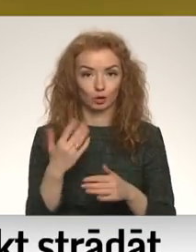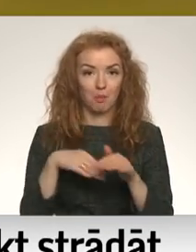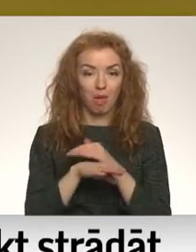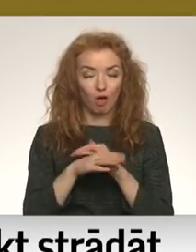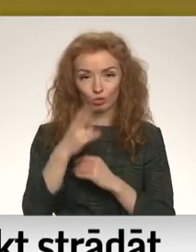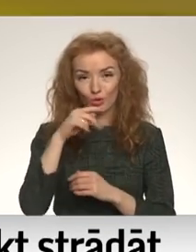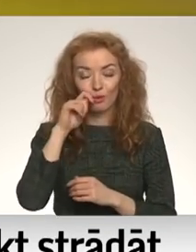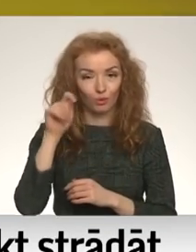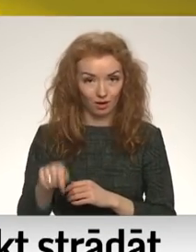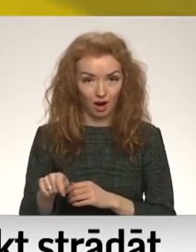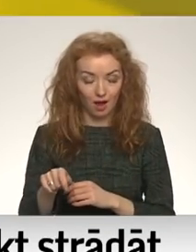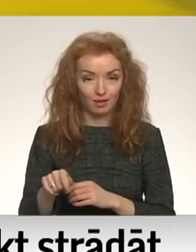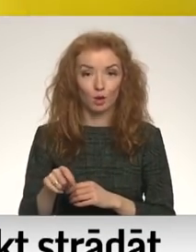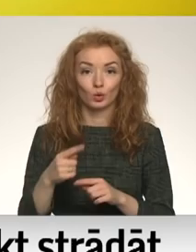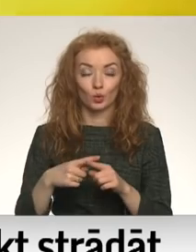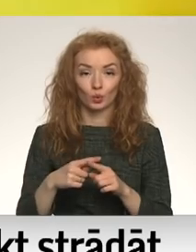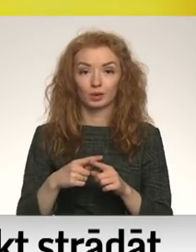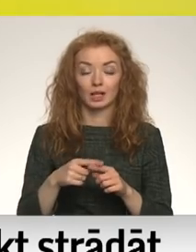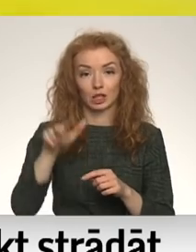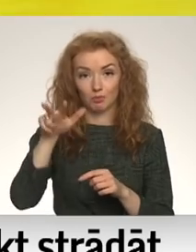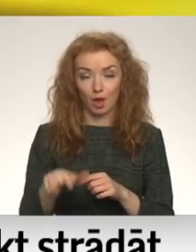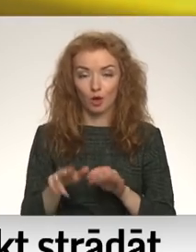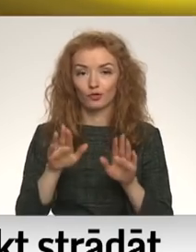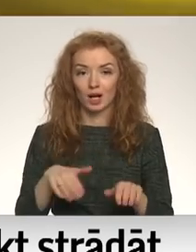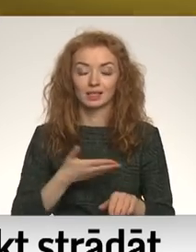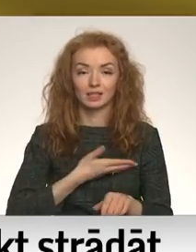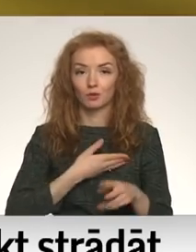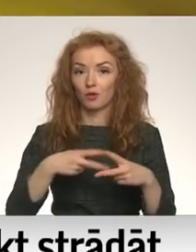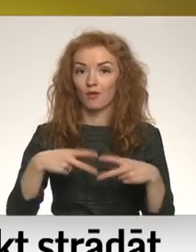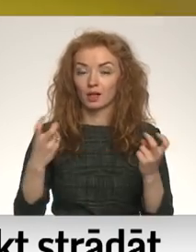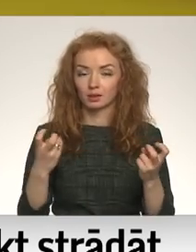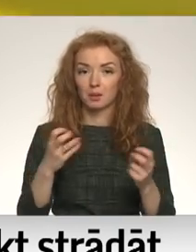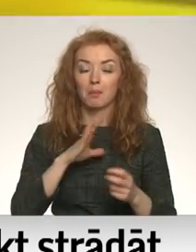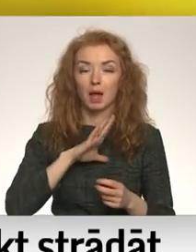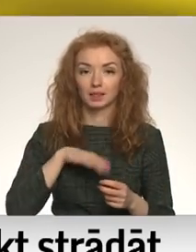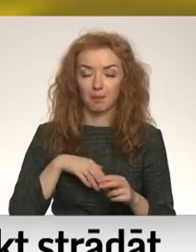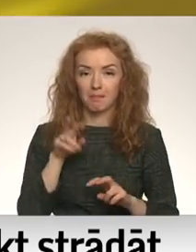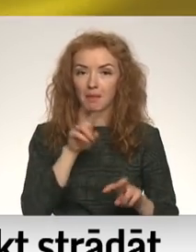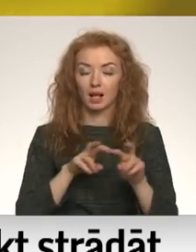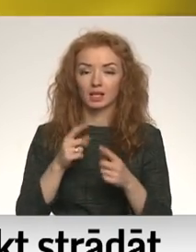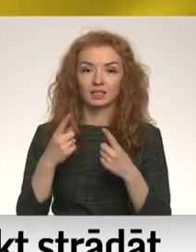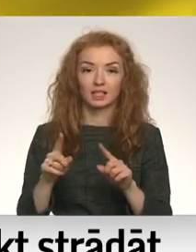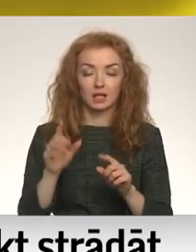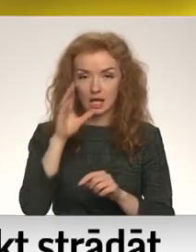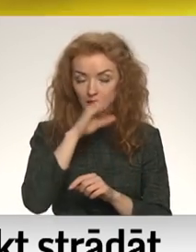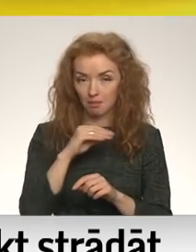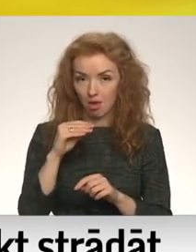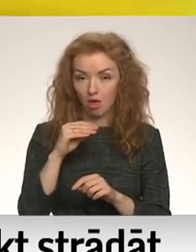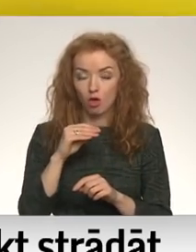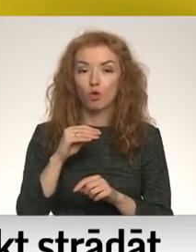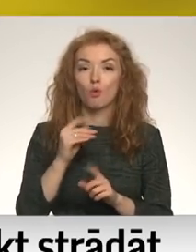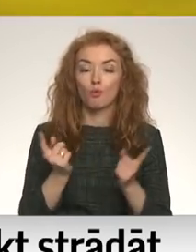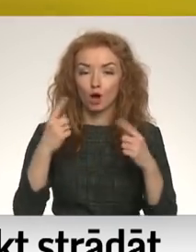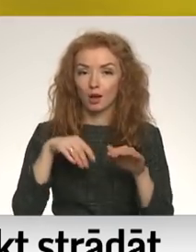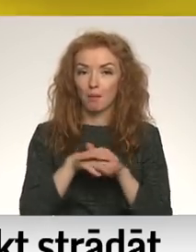bēgļus no Ukrainas, kuri pirmos 3 mēnešus varēs dzīvot viesnīcā, bet pēc tam tikšot meklētas citas iespējas. Pašreiz